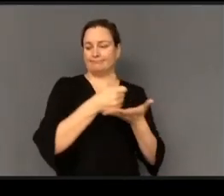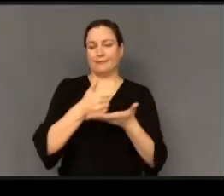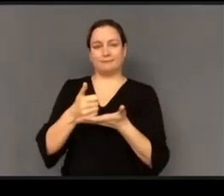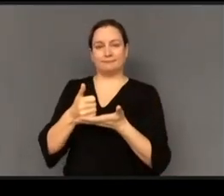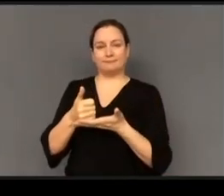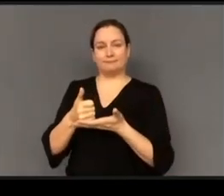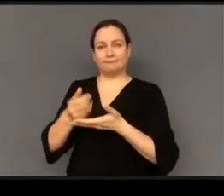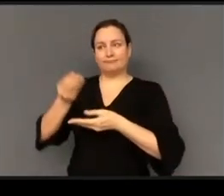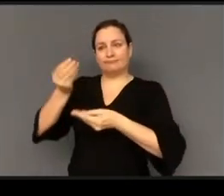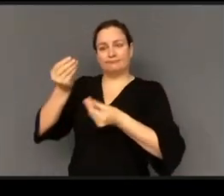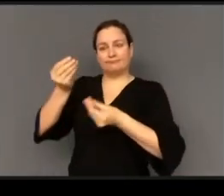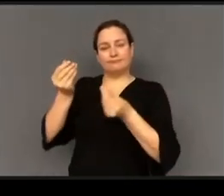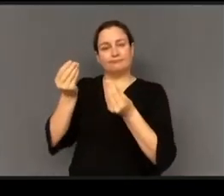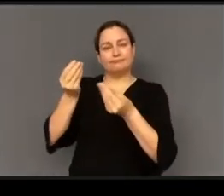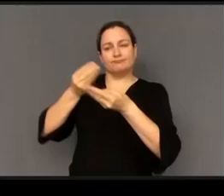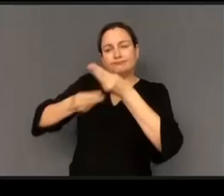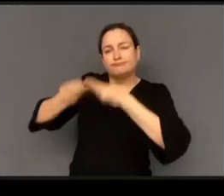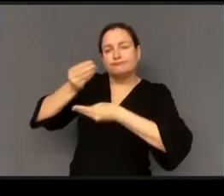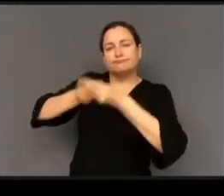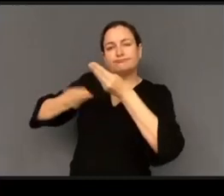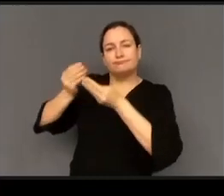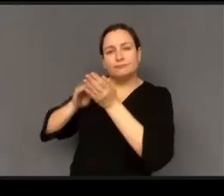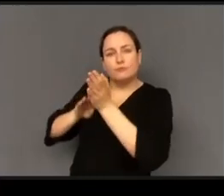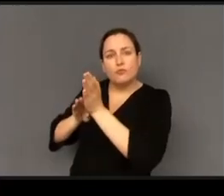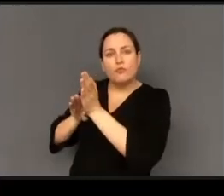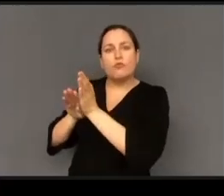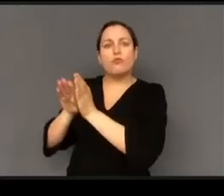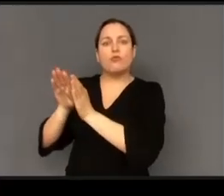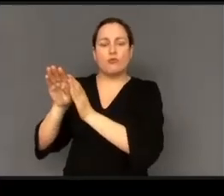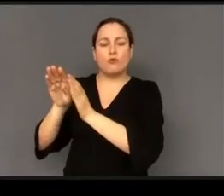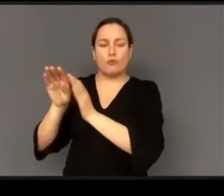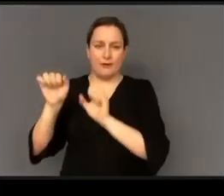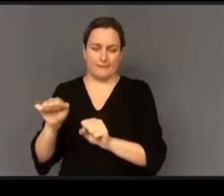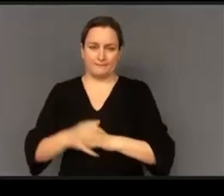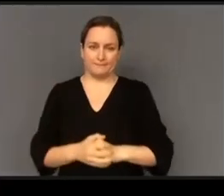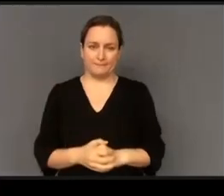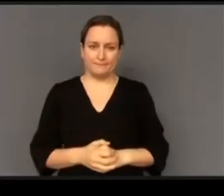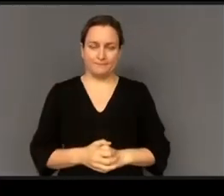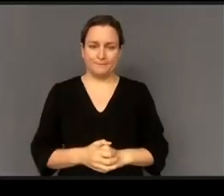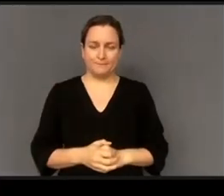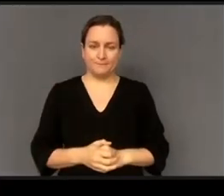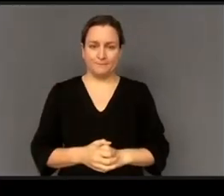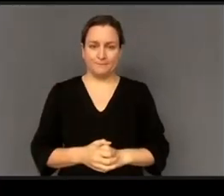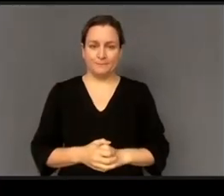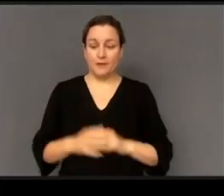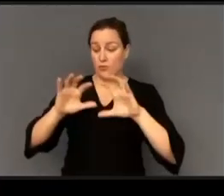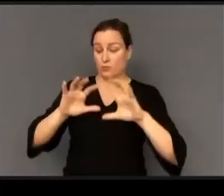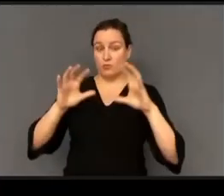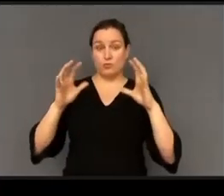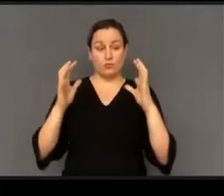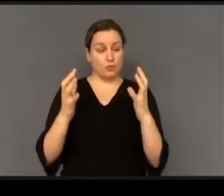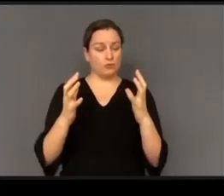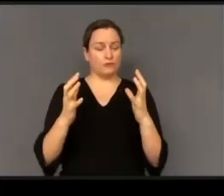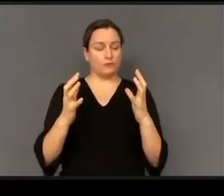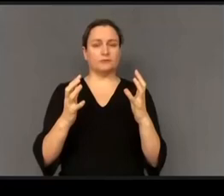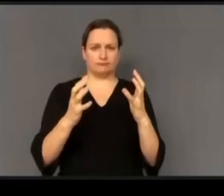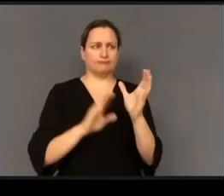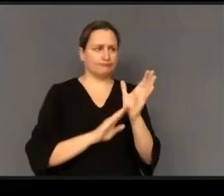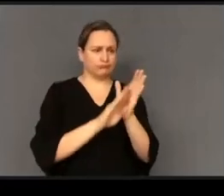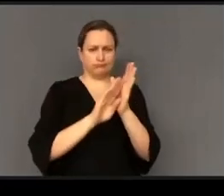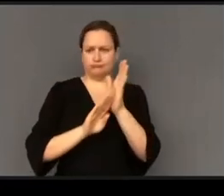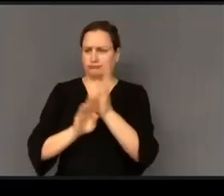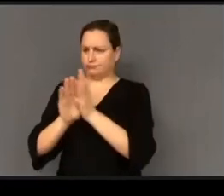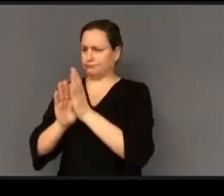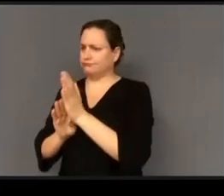الاقتصادي وتمثل محرك النمو بالنسبه للناس اجمعين في شتى انحاء العالم